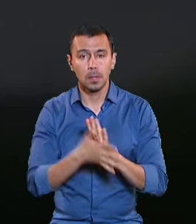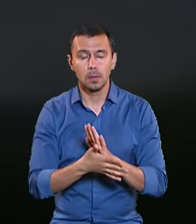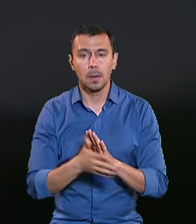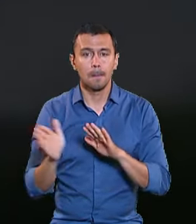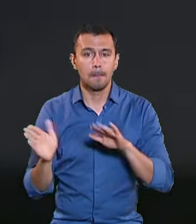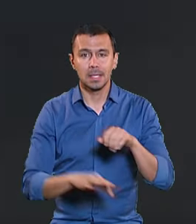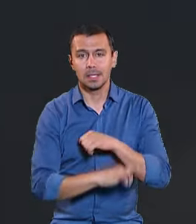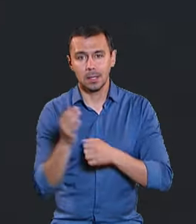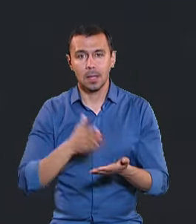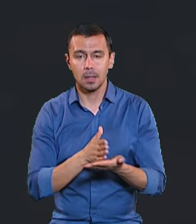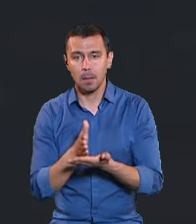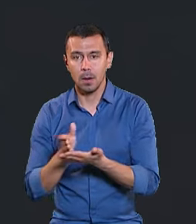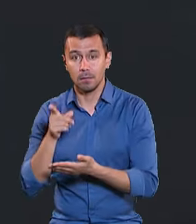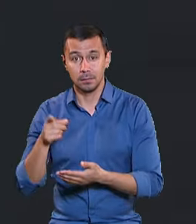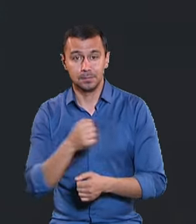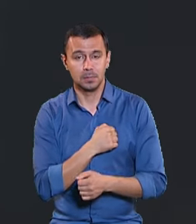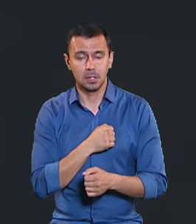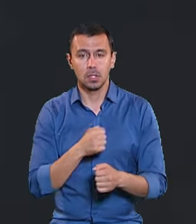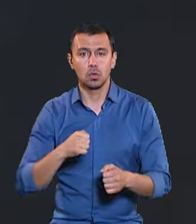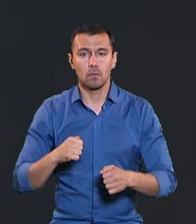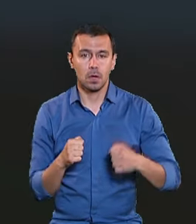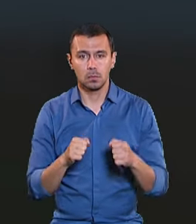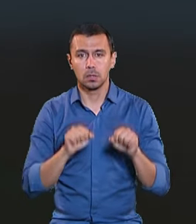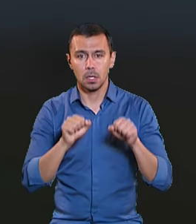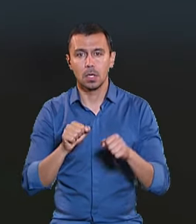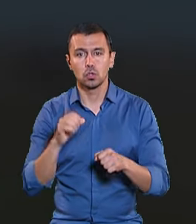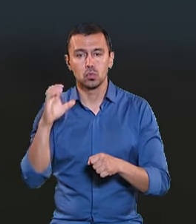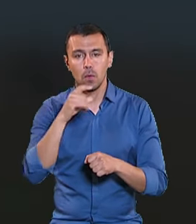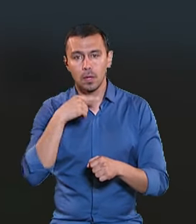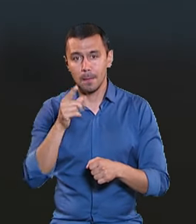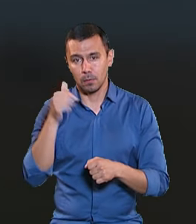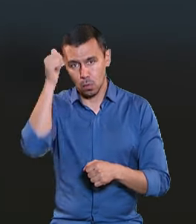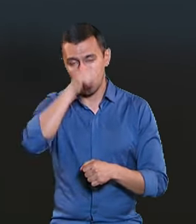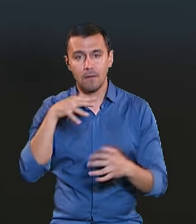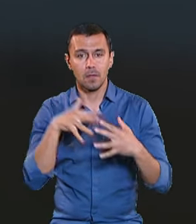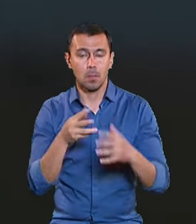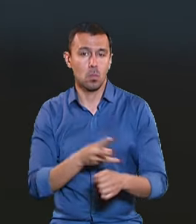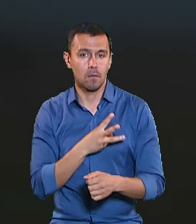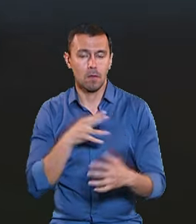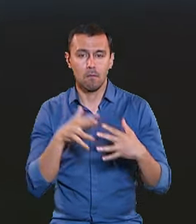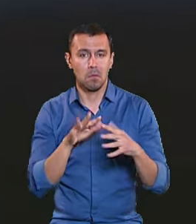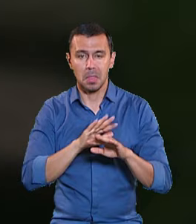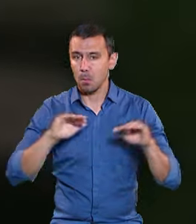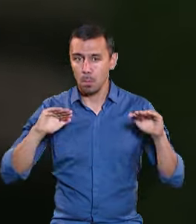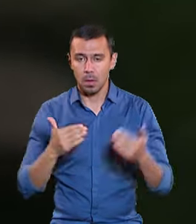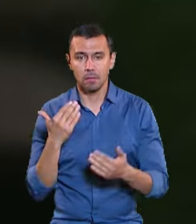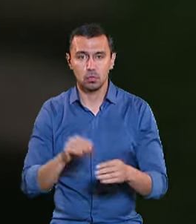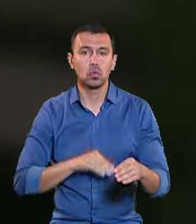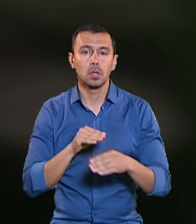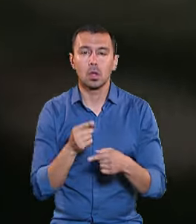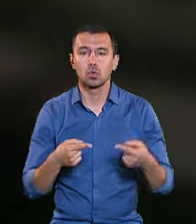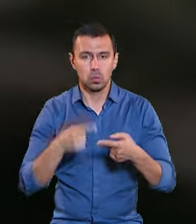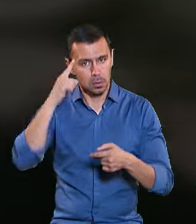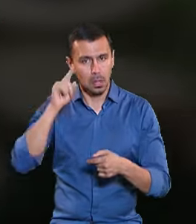Після східних напрямків «Фіш» із товаришами боронить Сумщину. Говорить, що за 1,5 роки війни мотивації воювати не поменшало. Він додає,